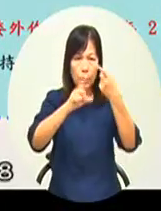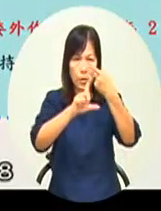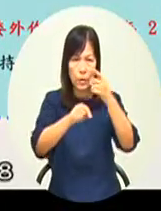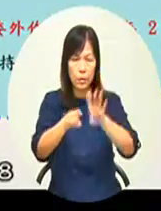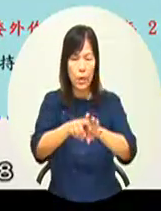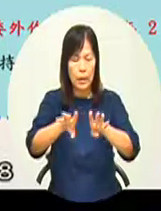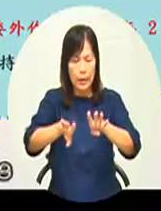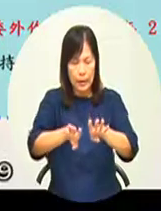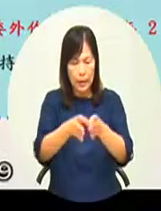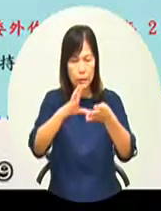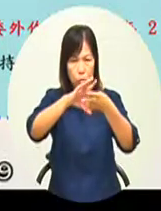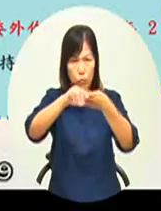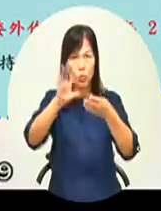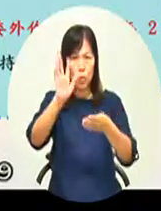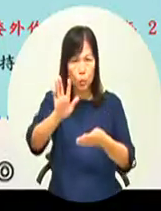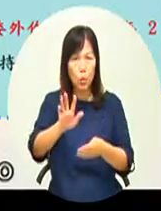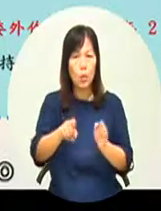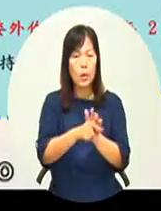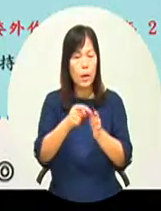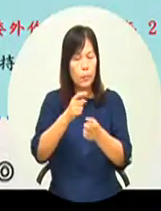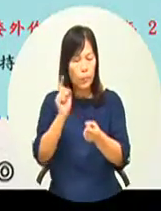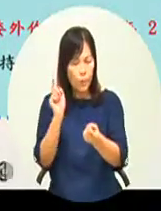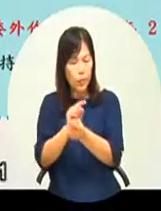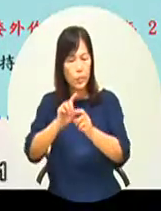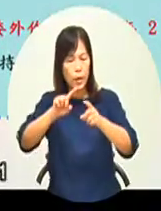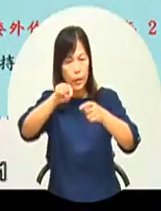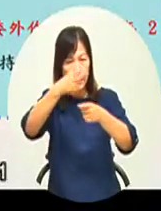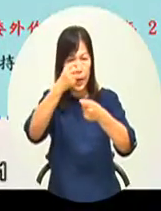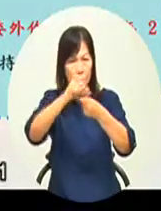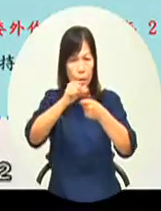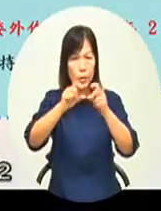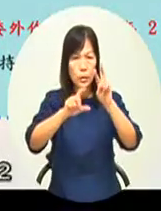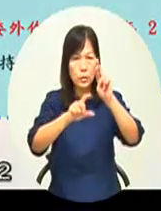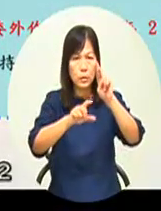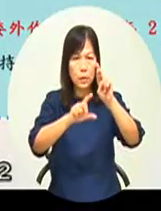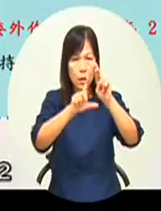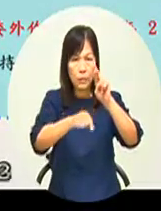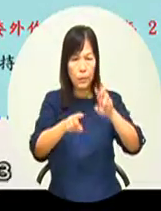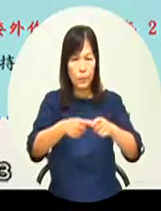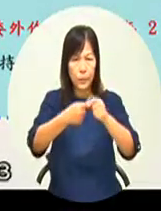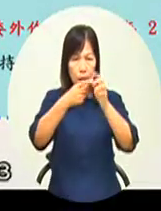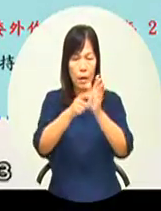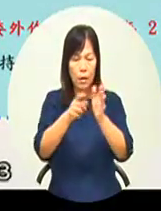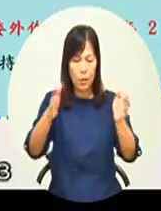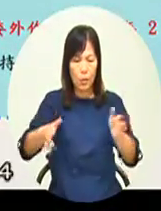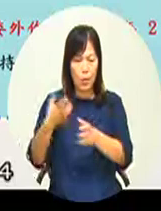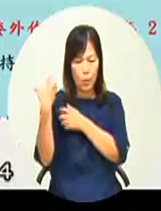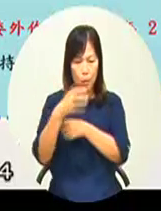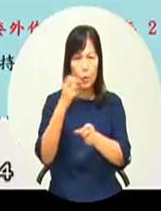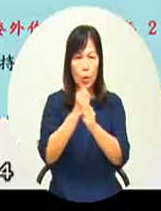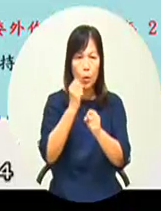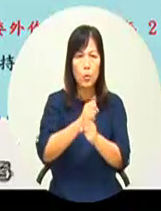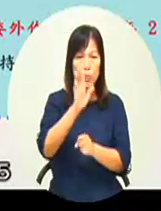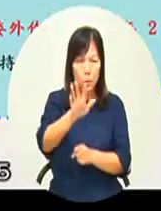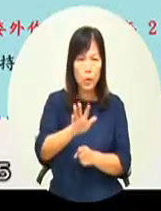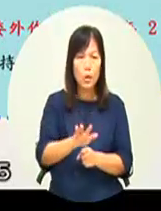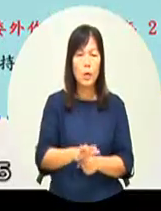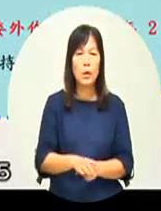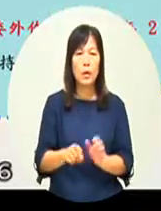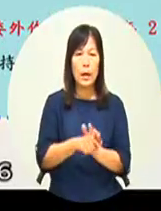休二日。那我知道这边就预计105年12月实施第一阶段委外活动，委外作业，